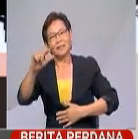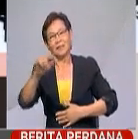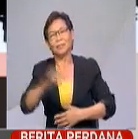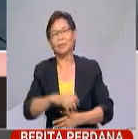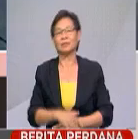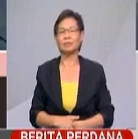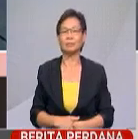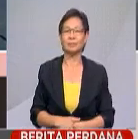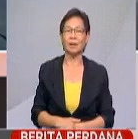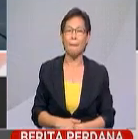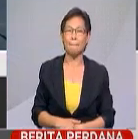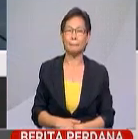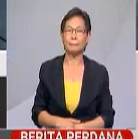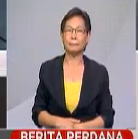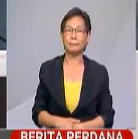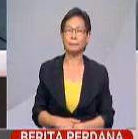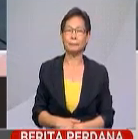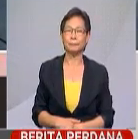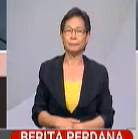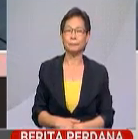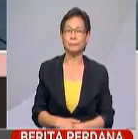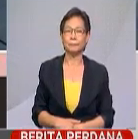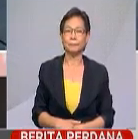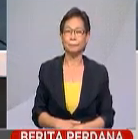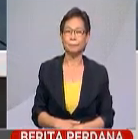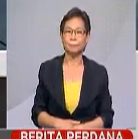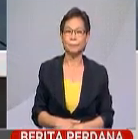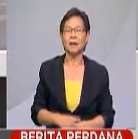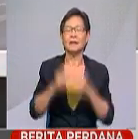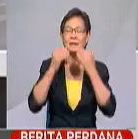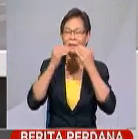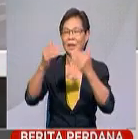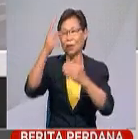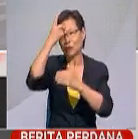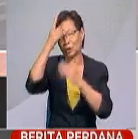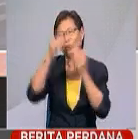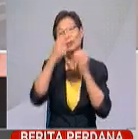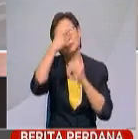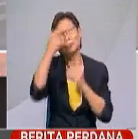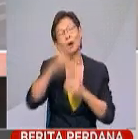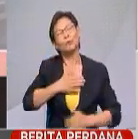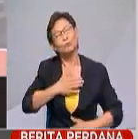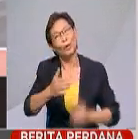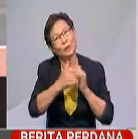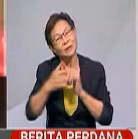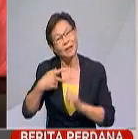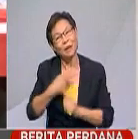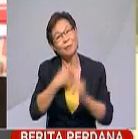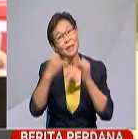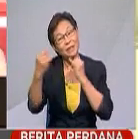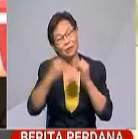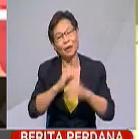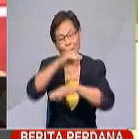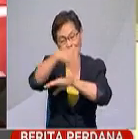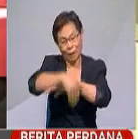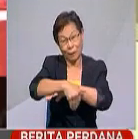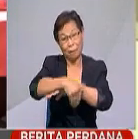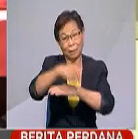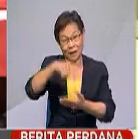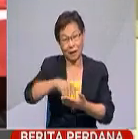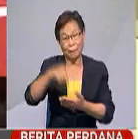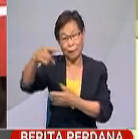melalui perkhidmatan 5G. Baik, Datuk, terima kasih kerana sudi bersama dengan kami. Pada malam ini juga, Perdana Menteri